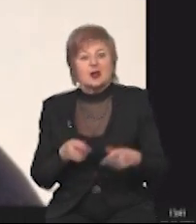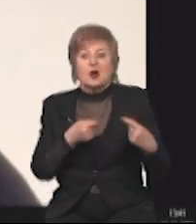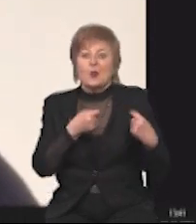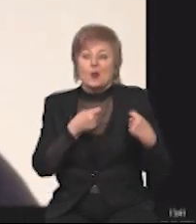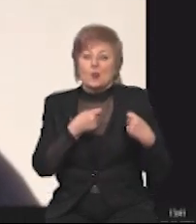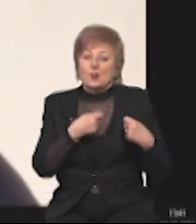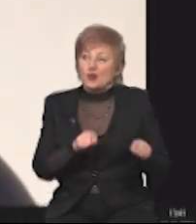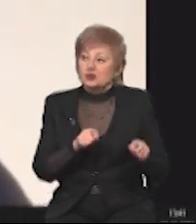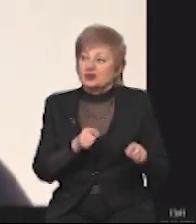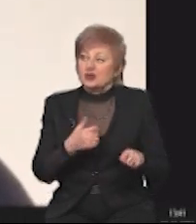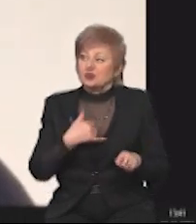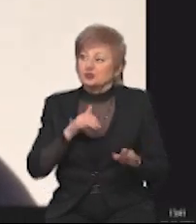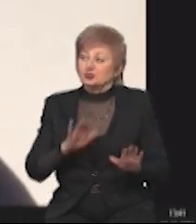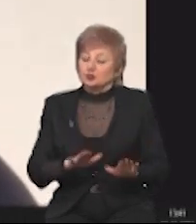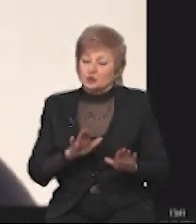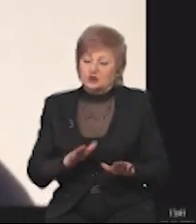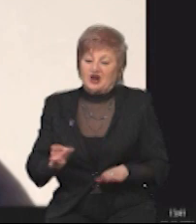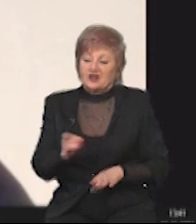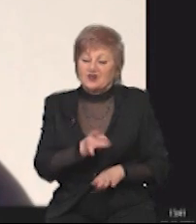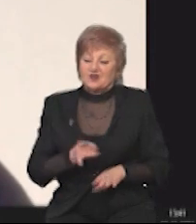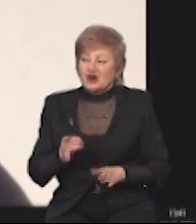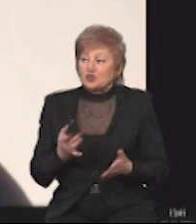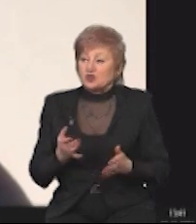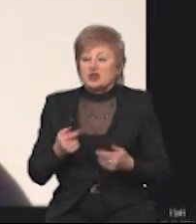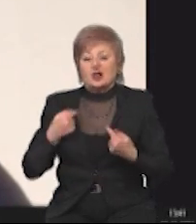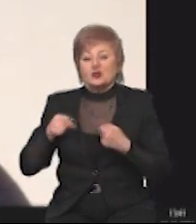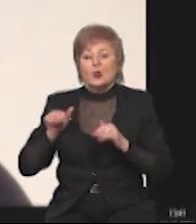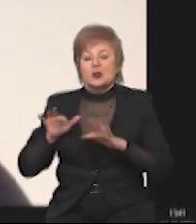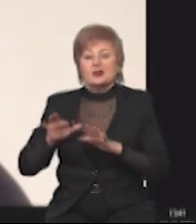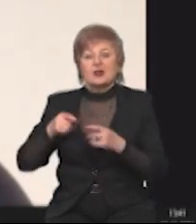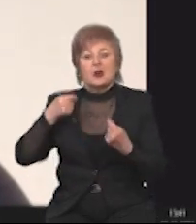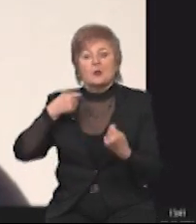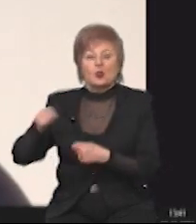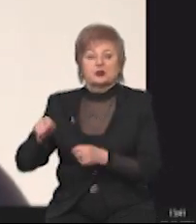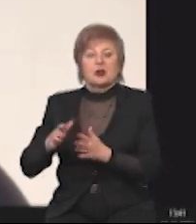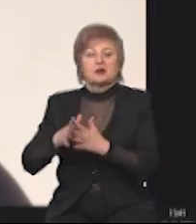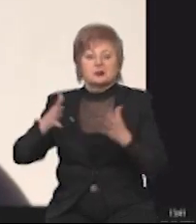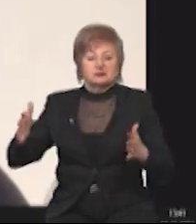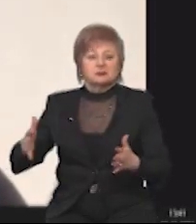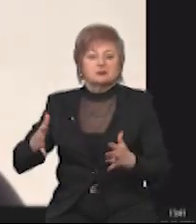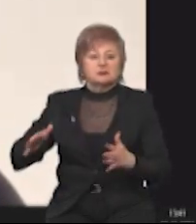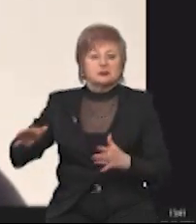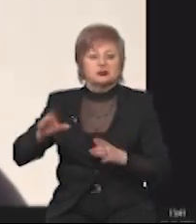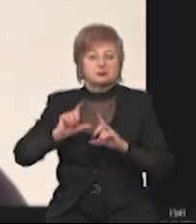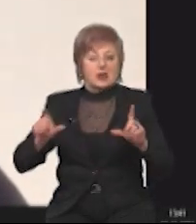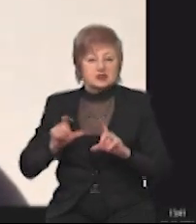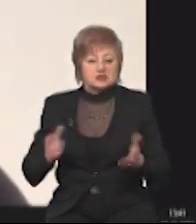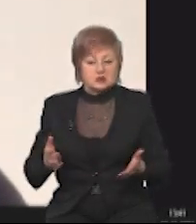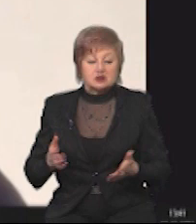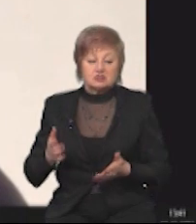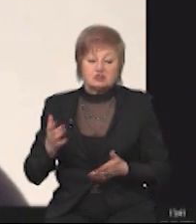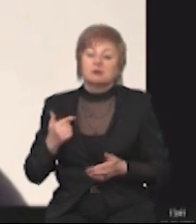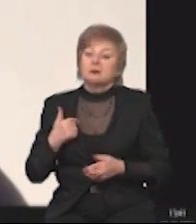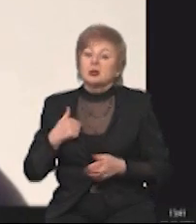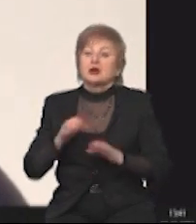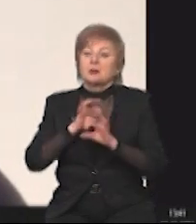здесь у нас в регионе этот продукт, другое дело продать, донести его до конечного потребителя. Мы знаем